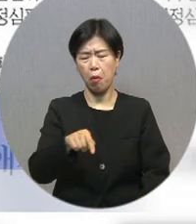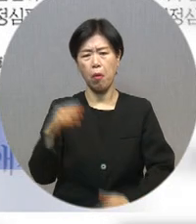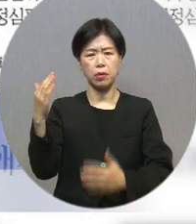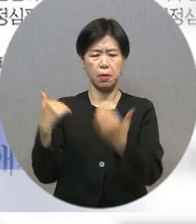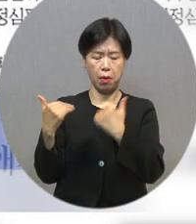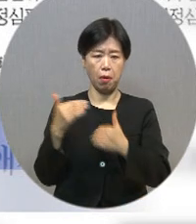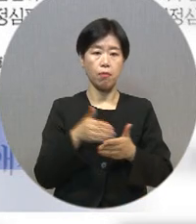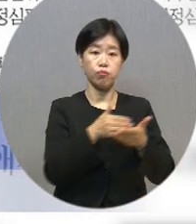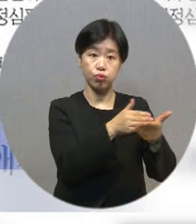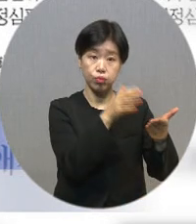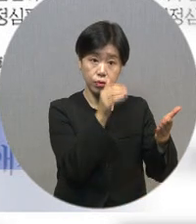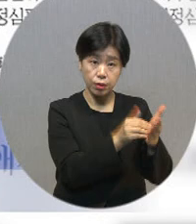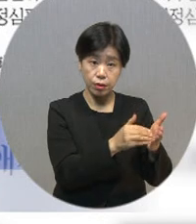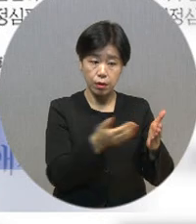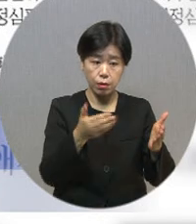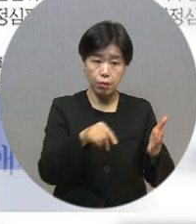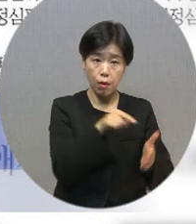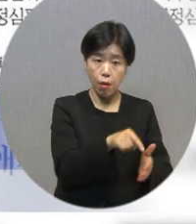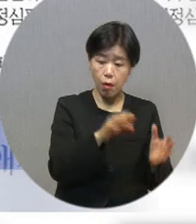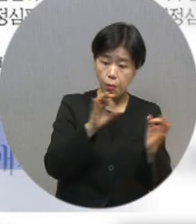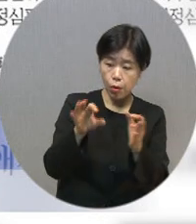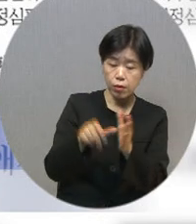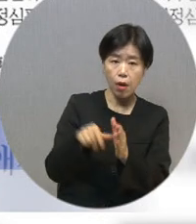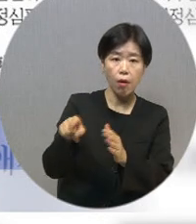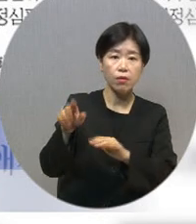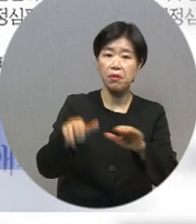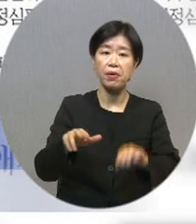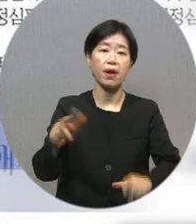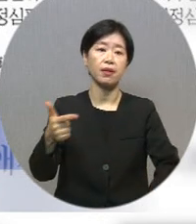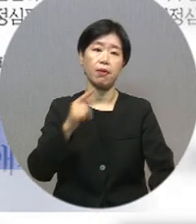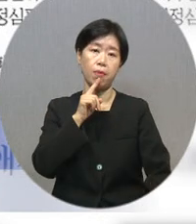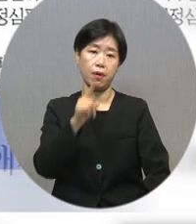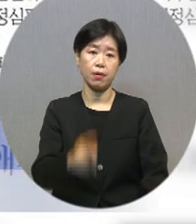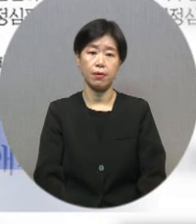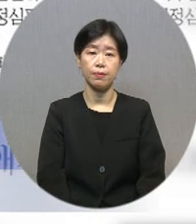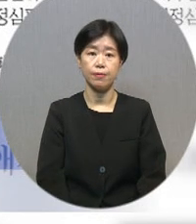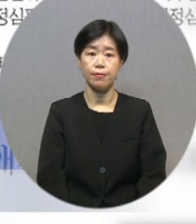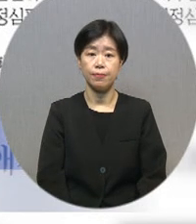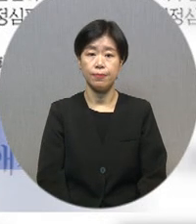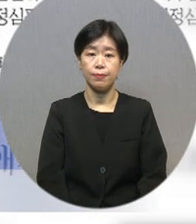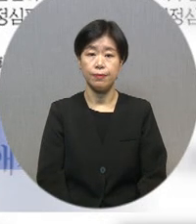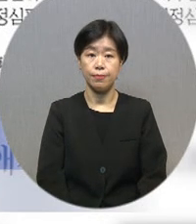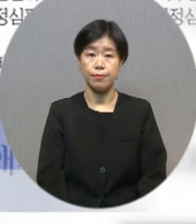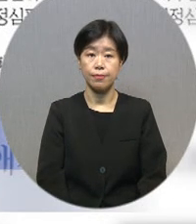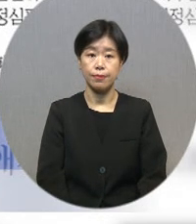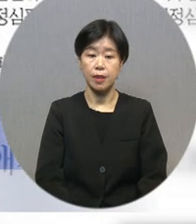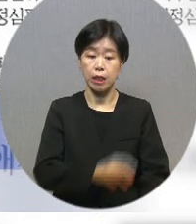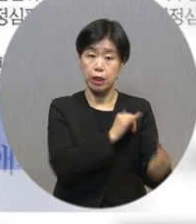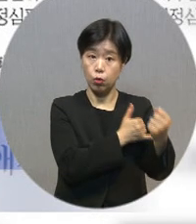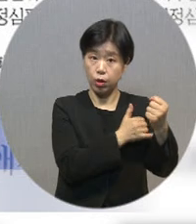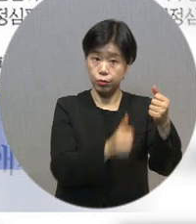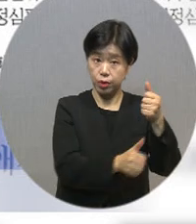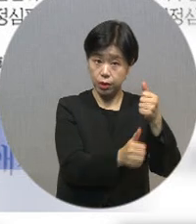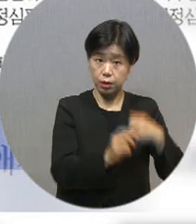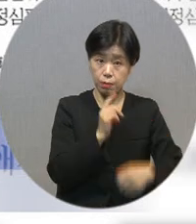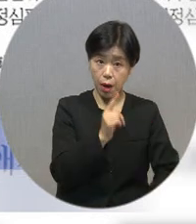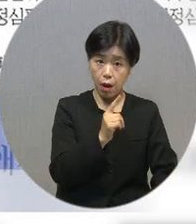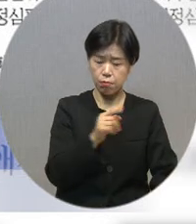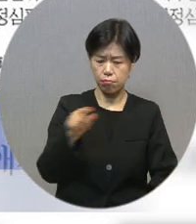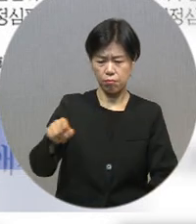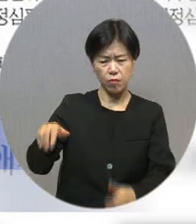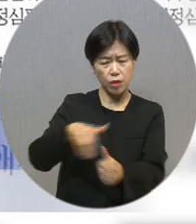인권위는 부당한 업무 배치와 차별이 아니라며 기각했던 것입니다 인권위는 해당 진정을